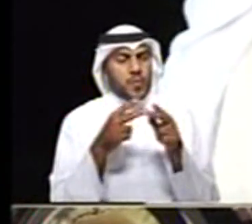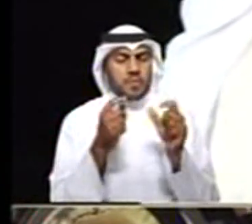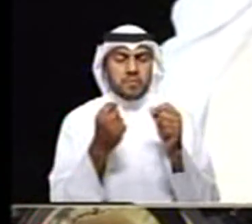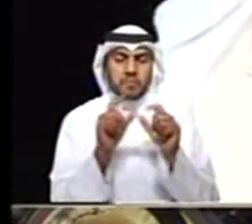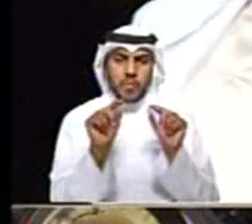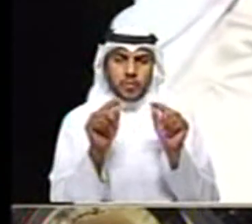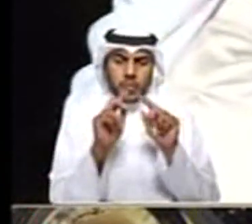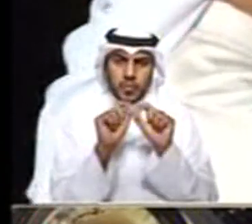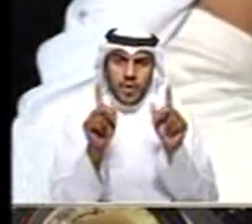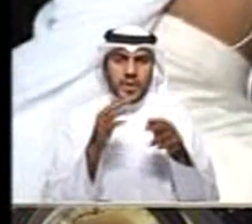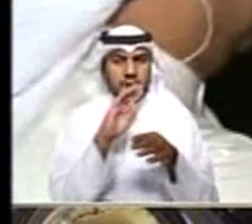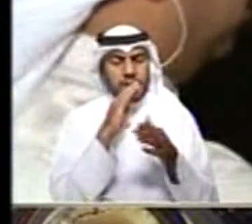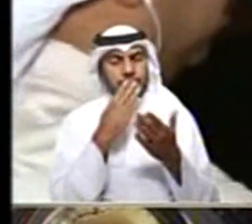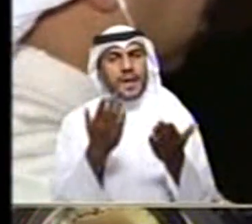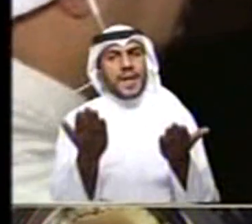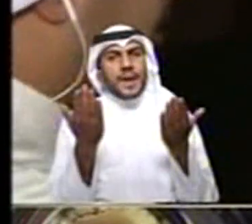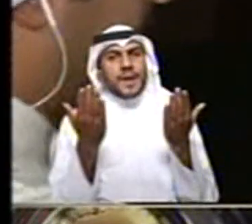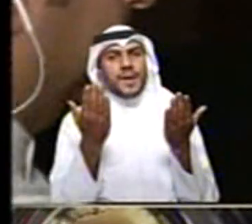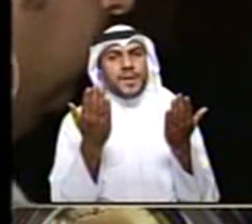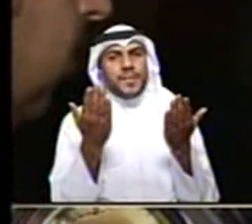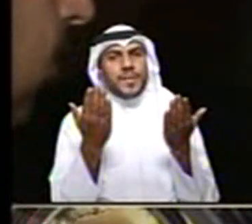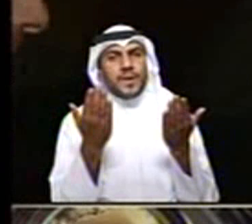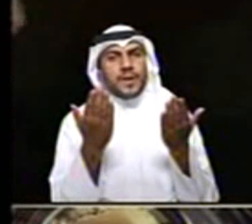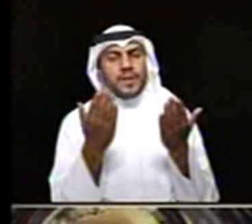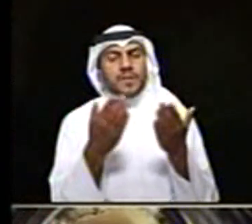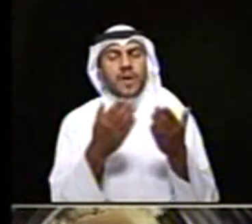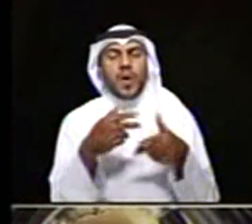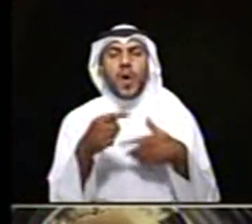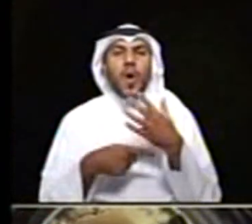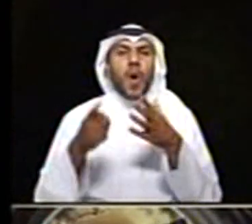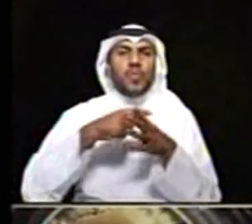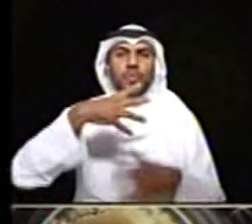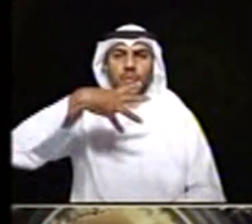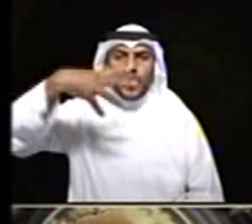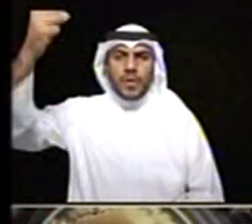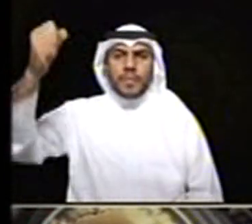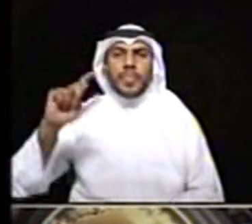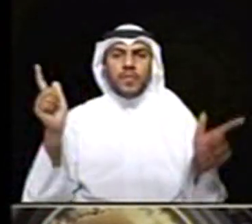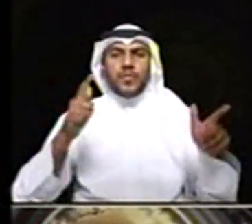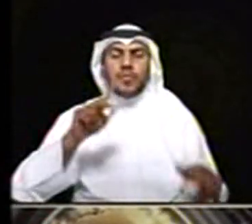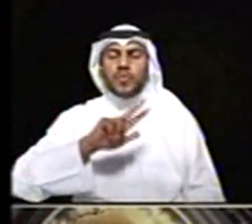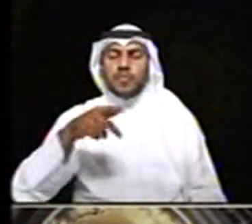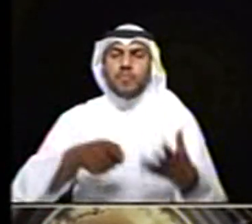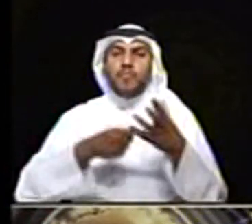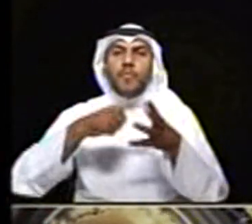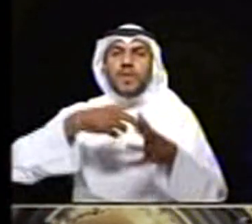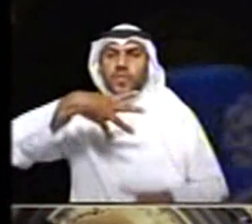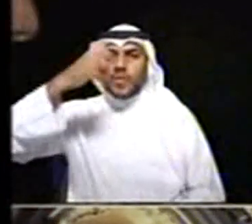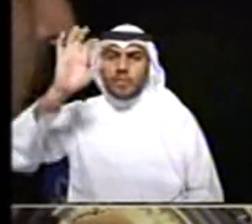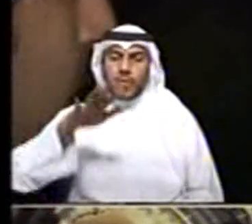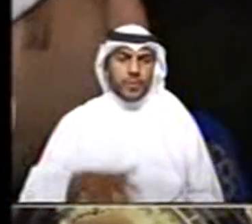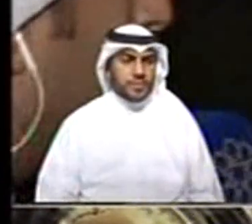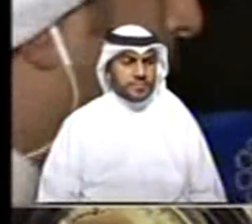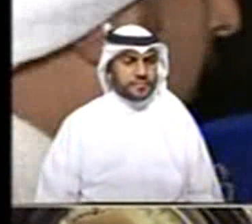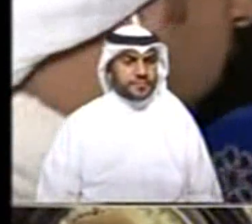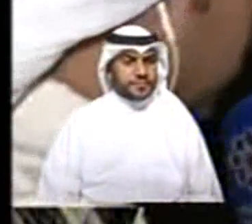واضح لتلفزيون الكويت وتغطيتها بهذه الأحداث، لكم كل الشكر ولكل العاملين بتلفزيون الكويت على هذا الشيء. شكرا. لا